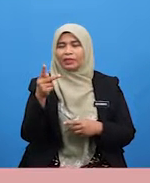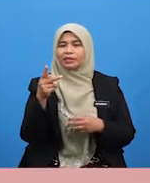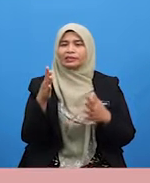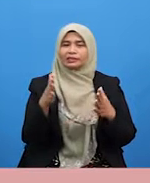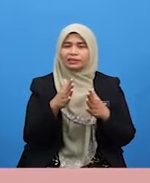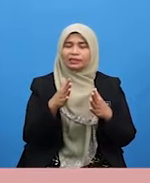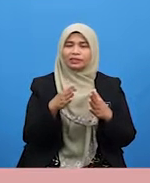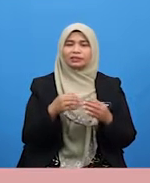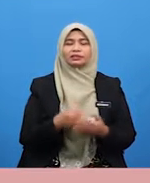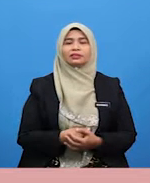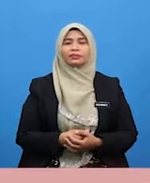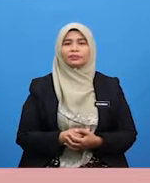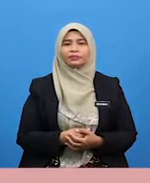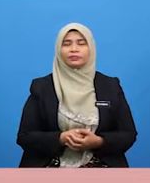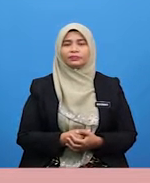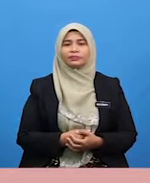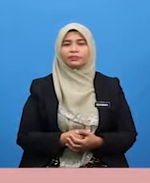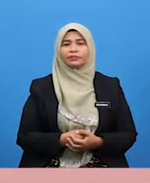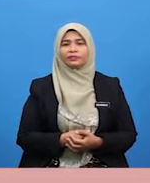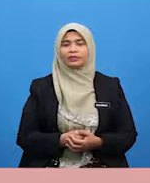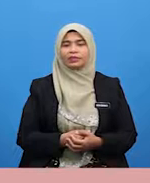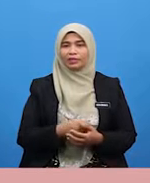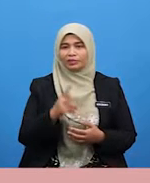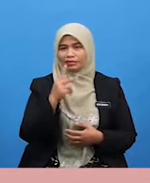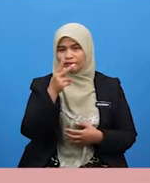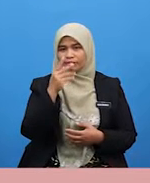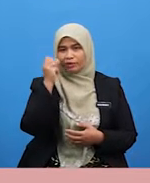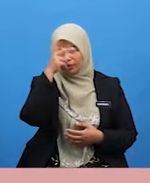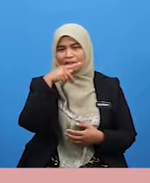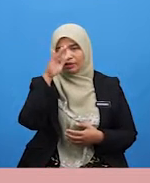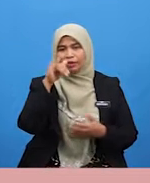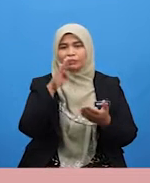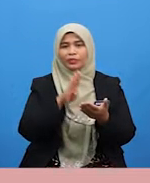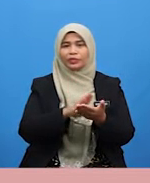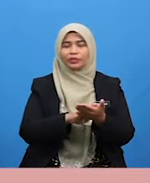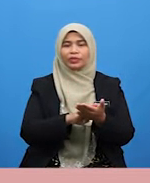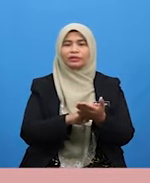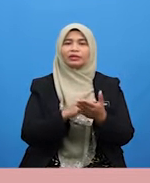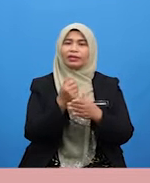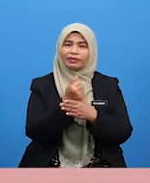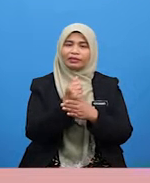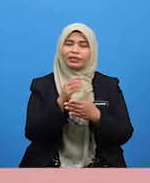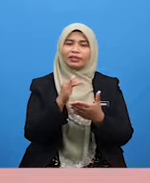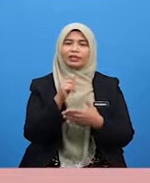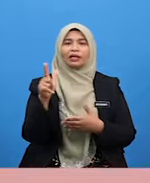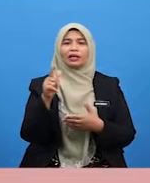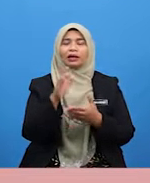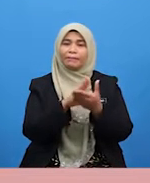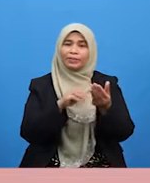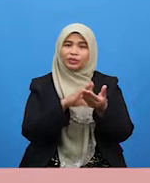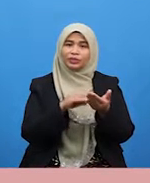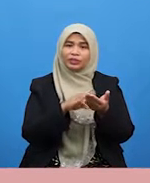kecil. Jom kita kupas beberapa akhlak buruk mereka. Antaranya ialah